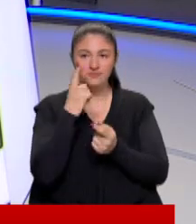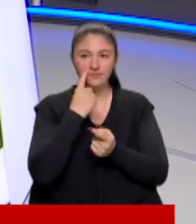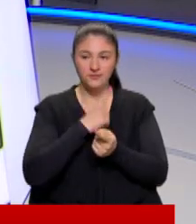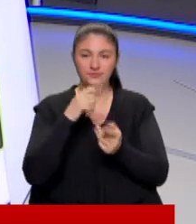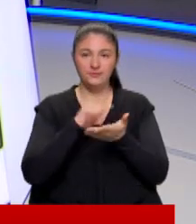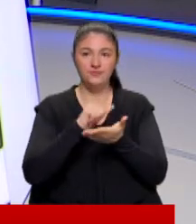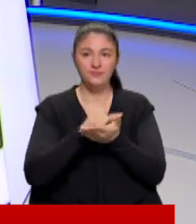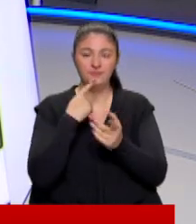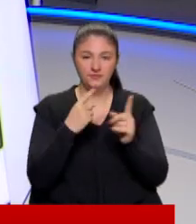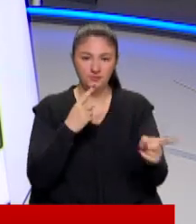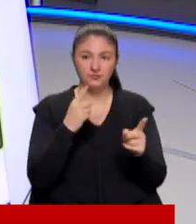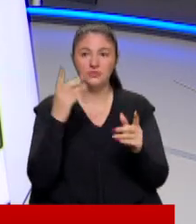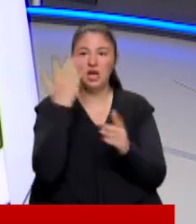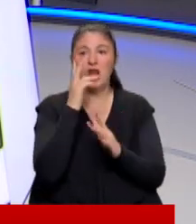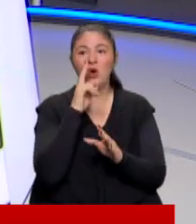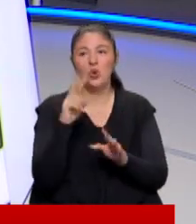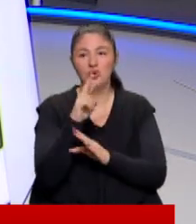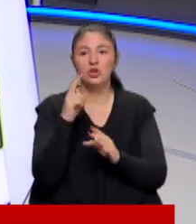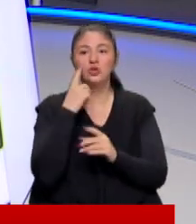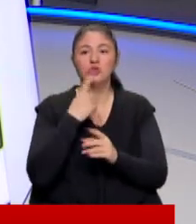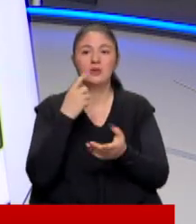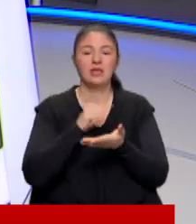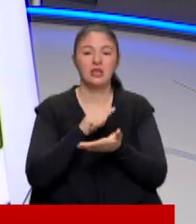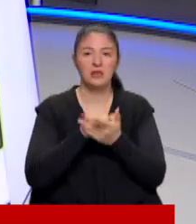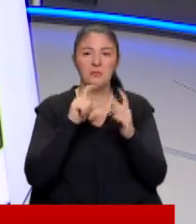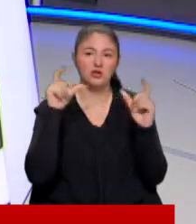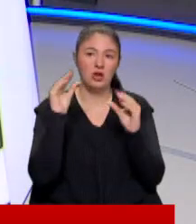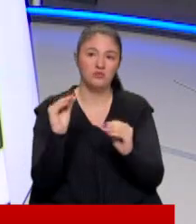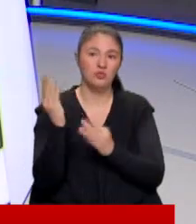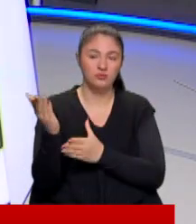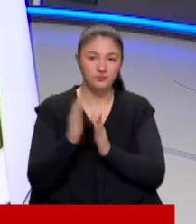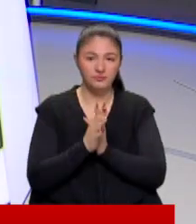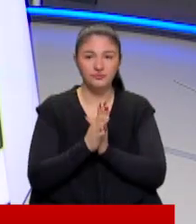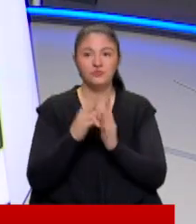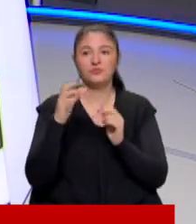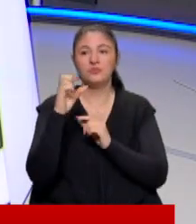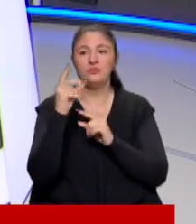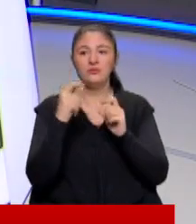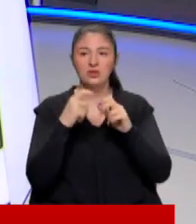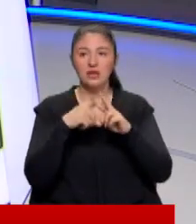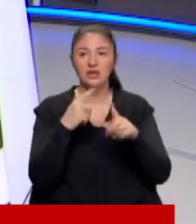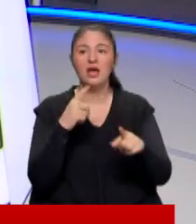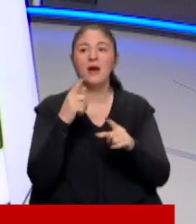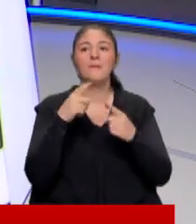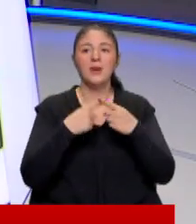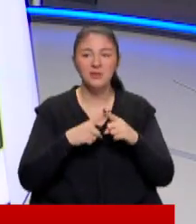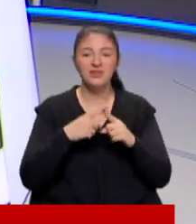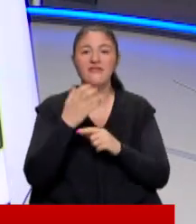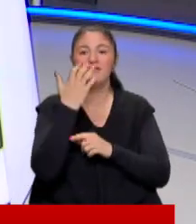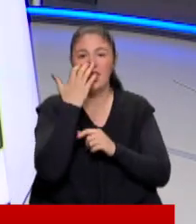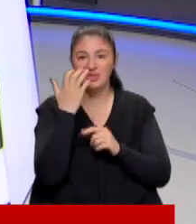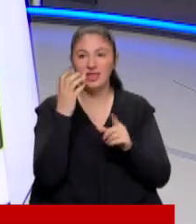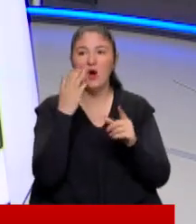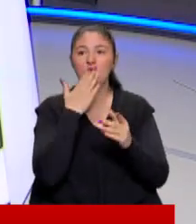Cumhuriyet Gazetesi diyelim. Kara tabloyu Cumhuriyet Gazetesi de manşetine taşıdı. PISA'da matematik, fen ve okuma